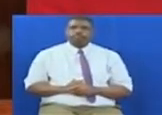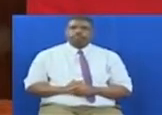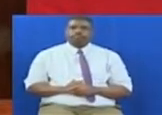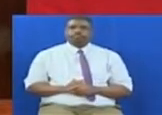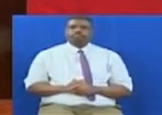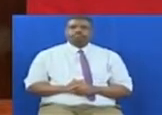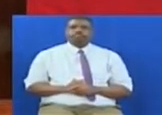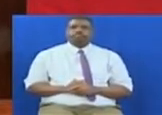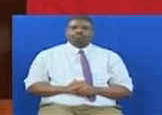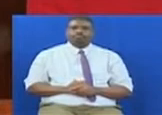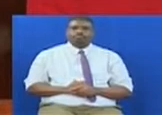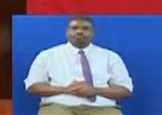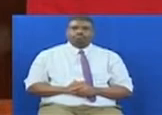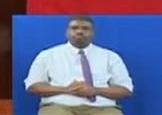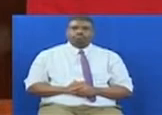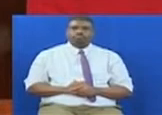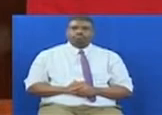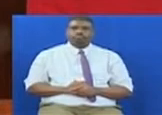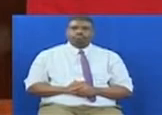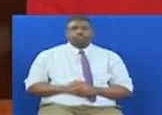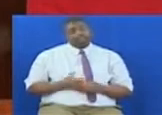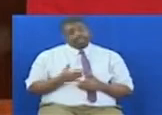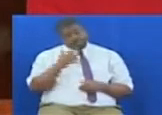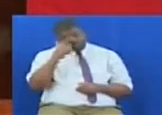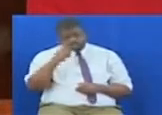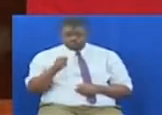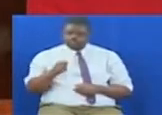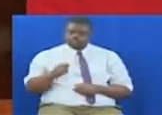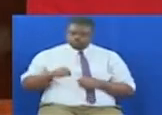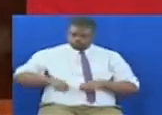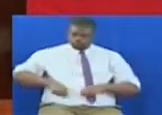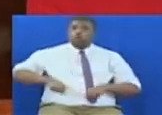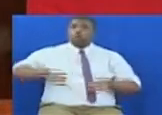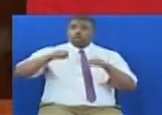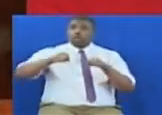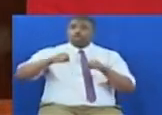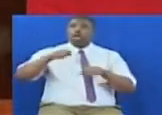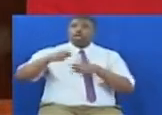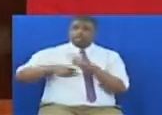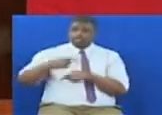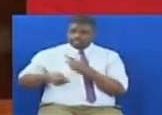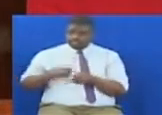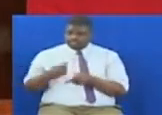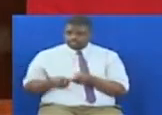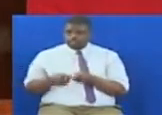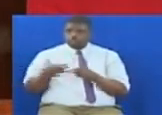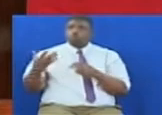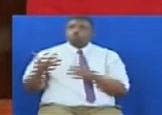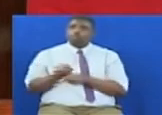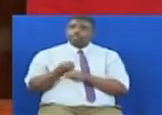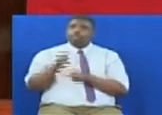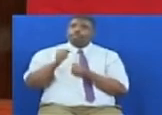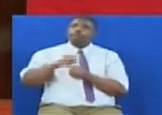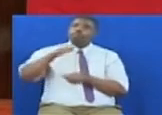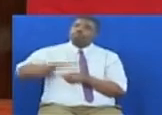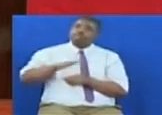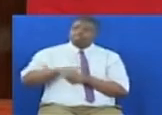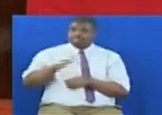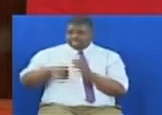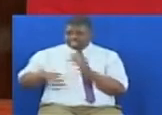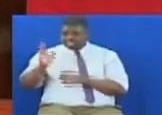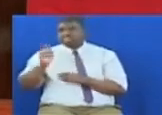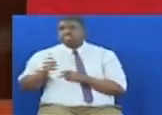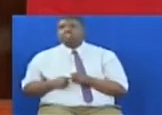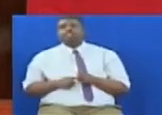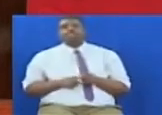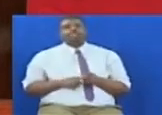akatutendea. Kwa hiyo tunaamini kwamba ataendelea kutawala na tutapata mengi zaidi, tutaongezewa yote ambayo tumeomba, vituo vya afya na mengine